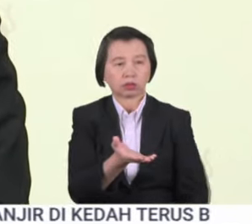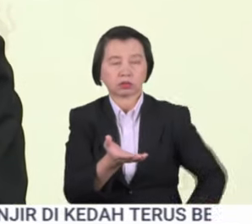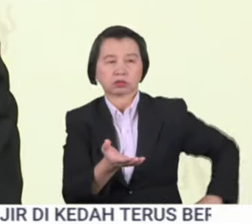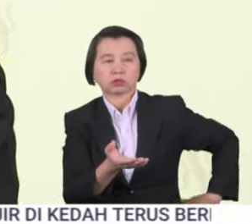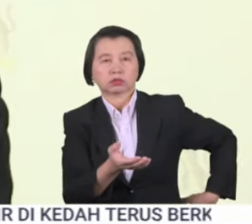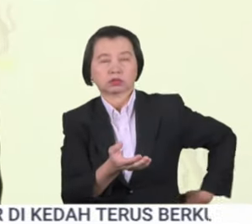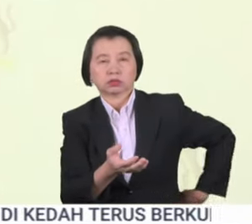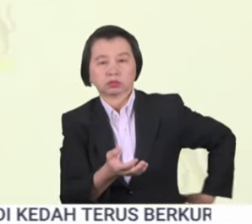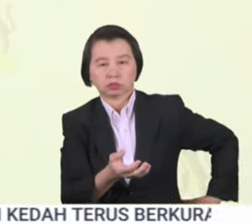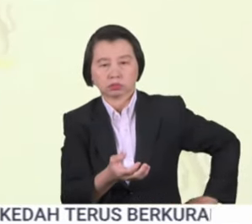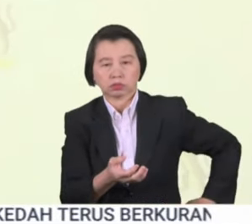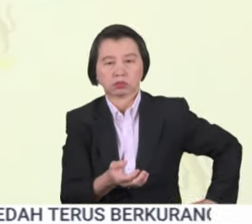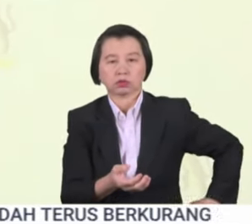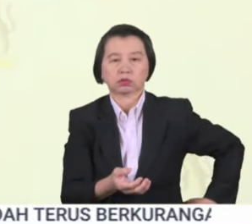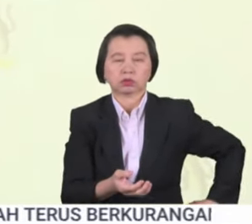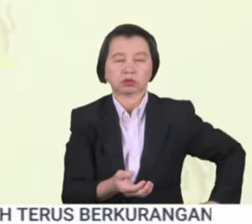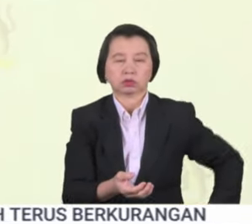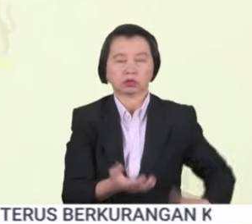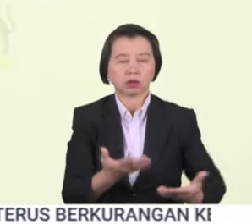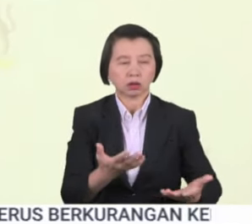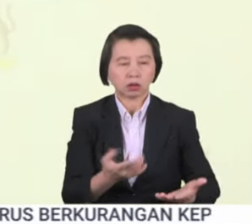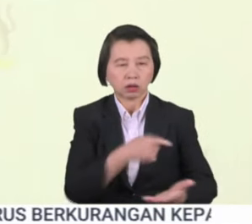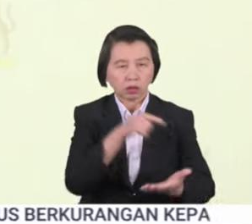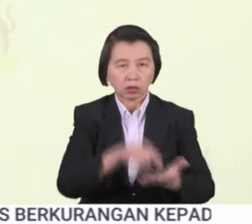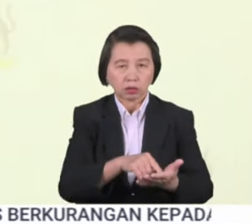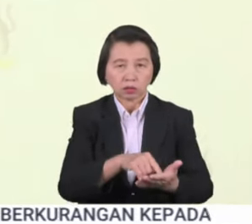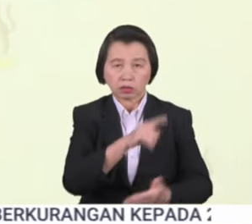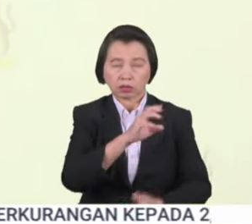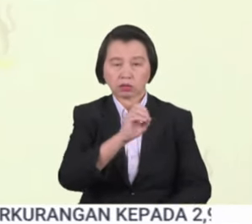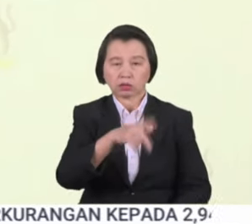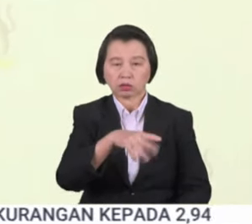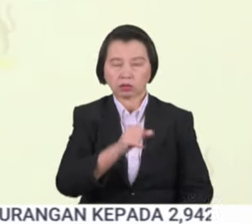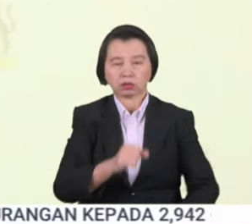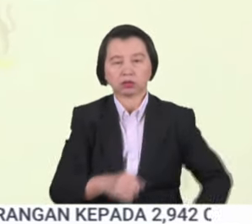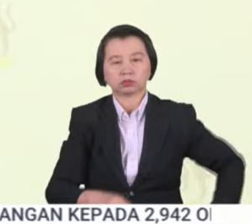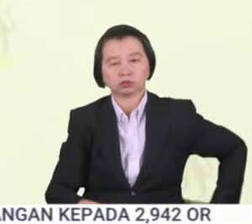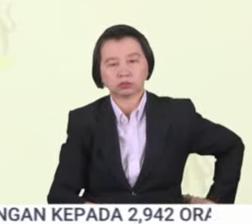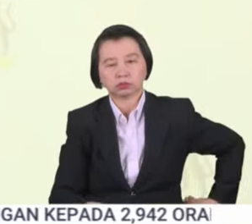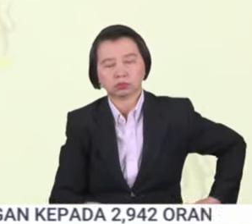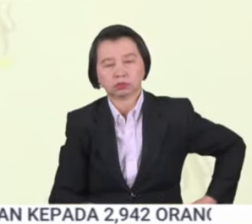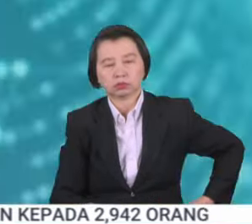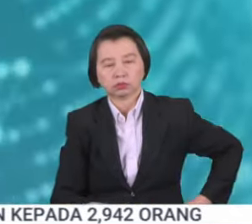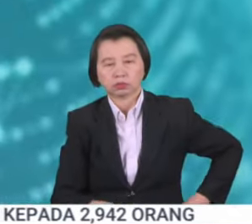yang telah membolehkan akaun seperti ini beroperasi.